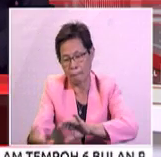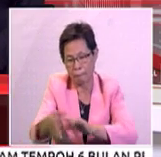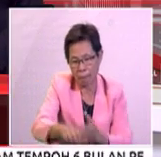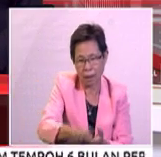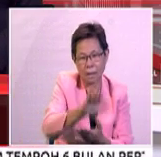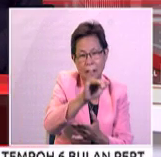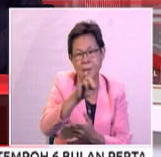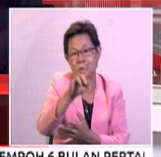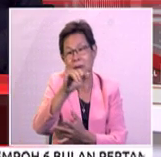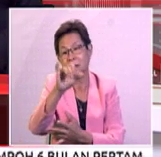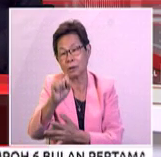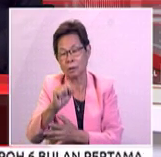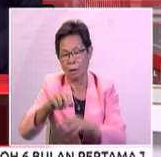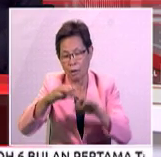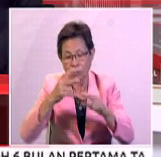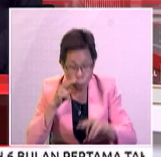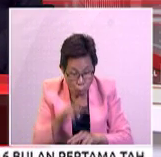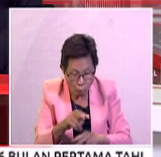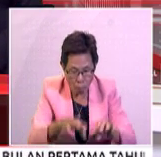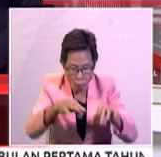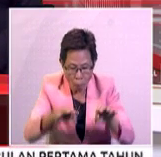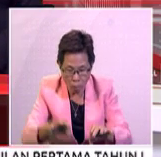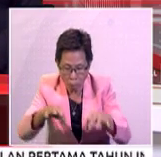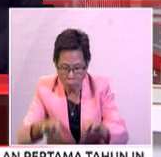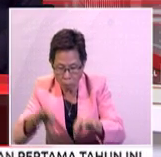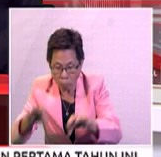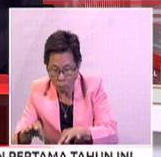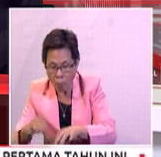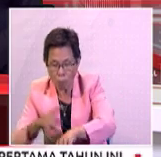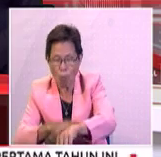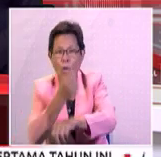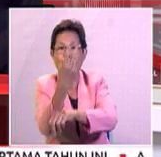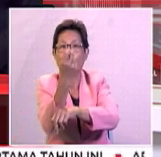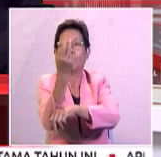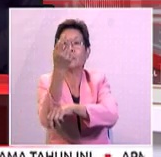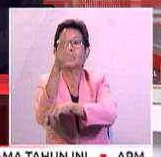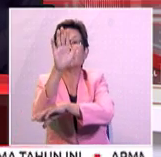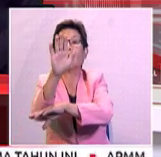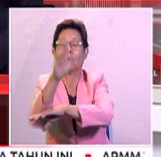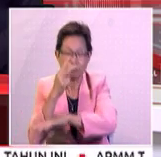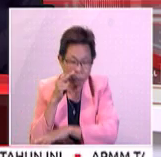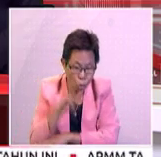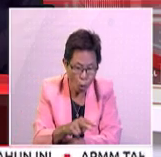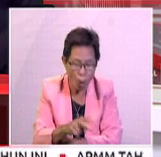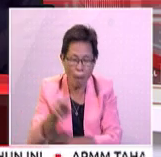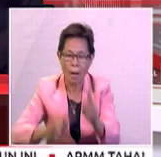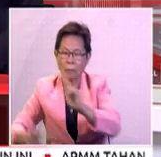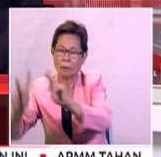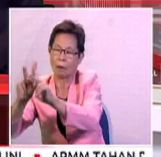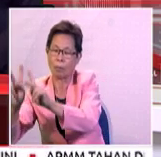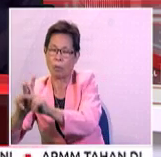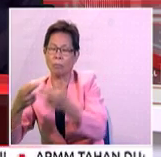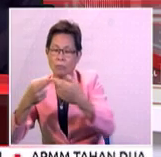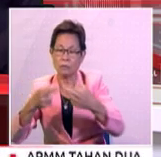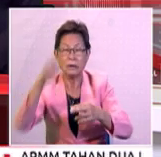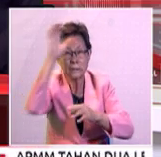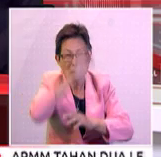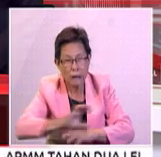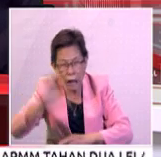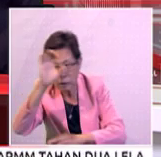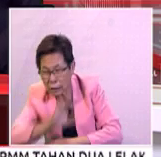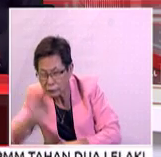Idris Cik Din ditemukan terapung di kawasan jeram sungai itu kira-kira pukul 12.30 hari tadi oleh penduduk kampung yang melancarkan